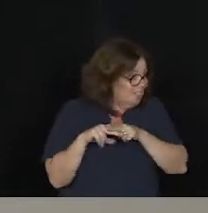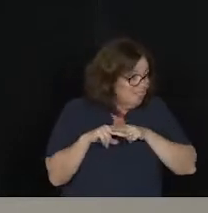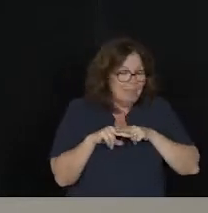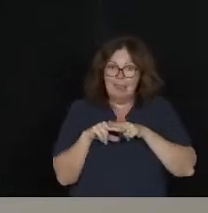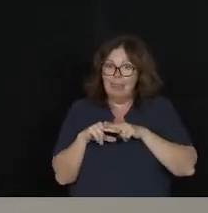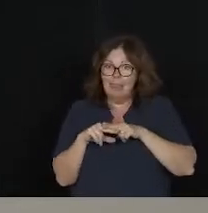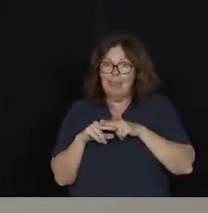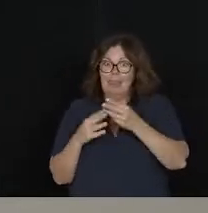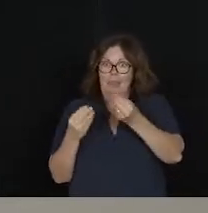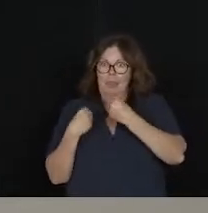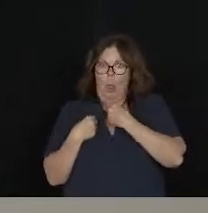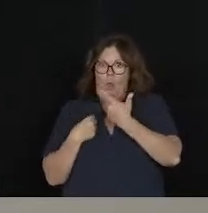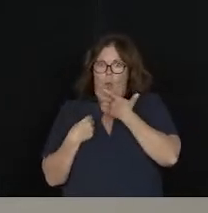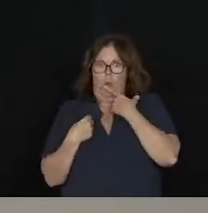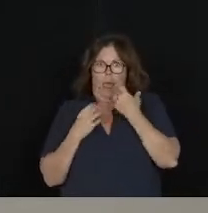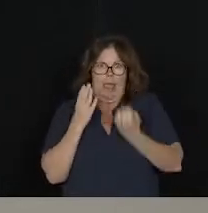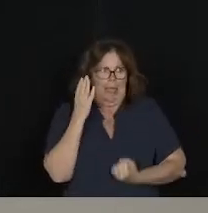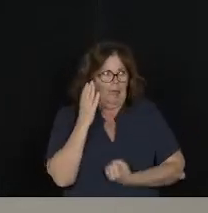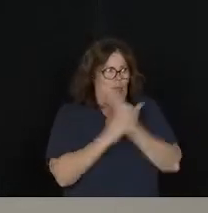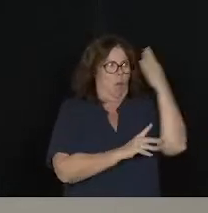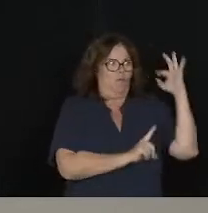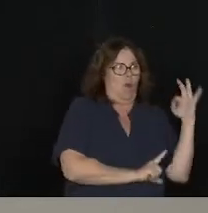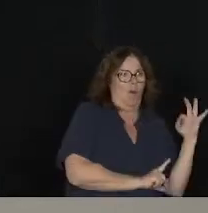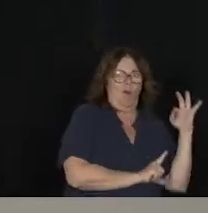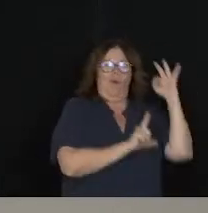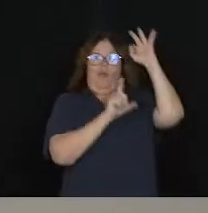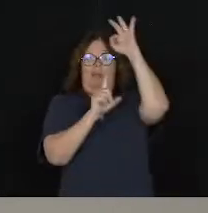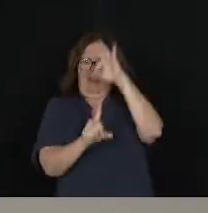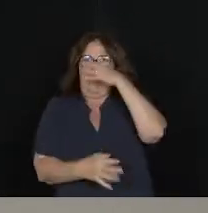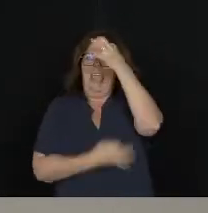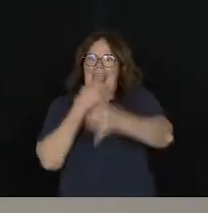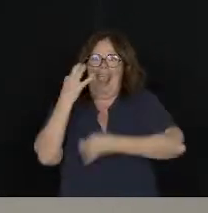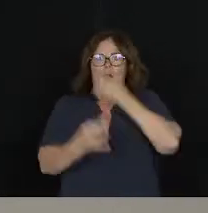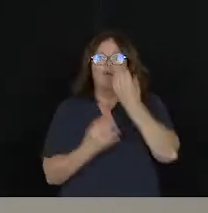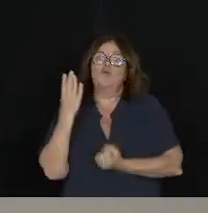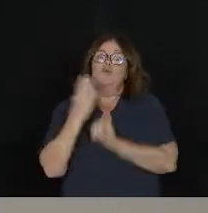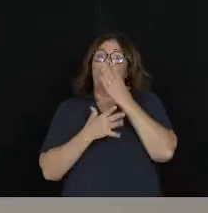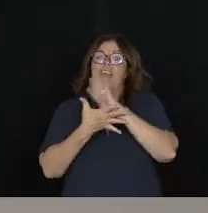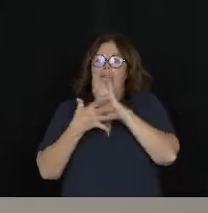du rapport au passé que mettent en place les nazis. La première des choses qui va se passer, c'est que